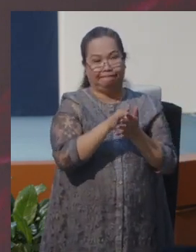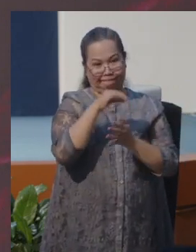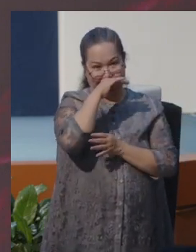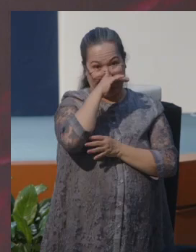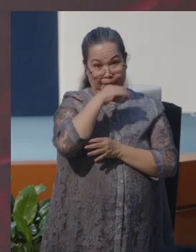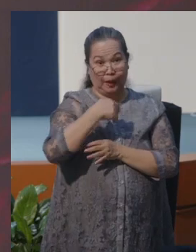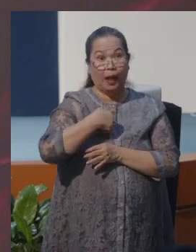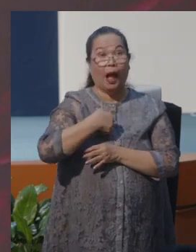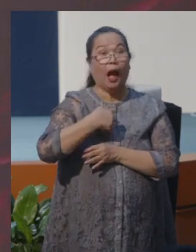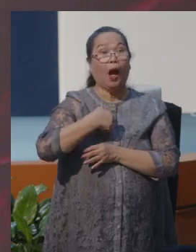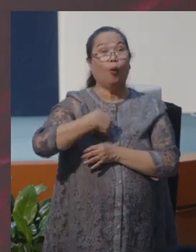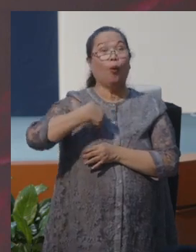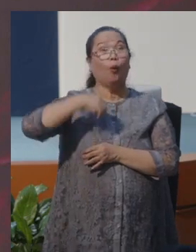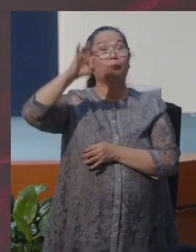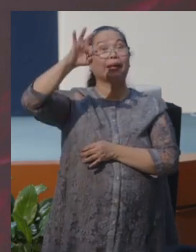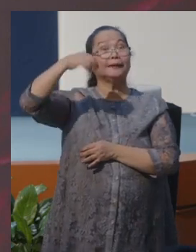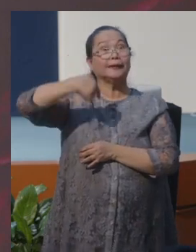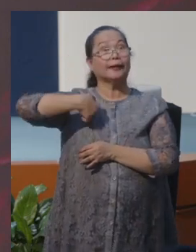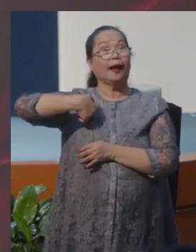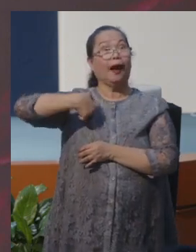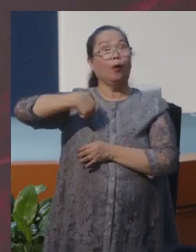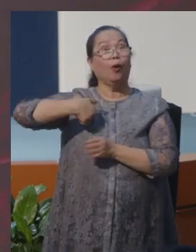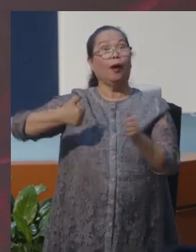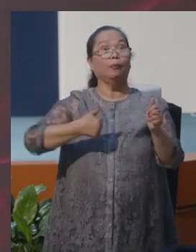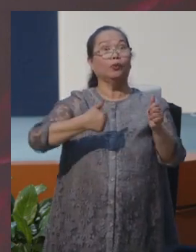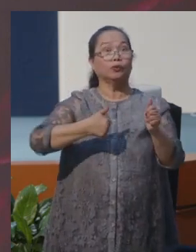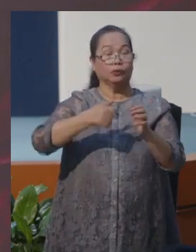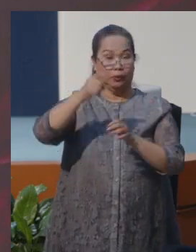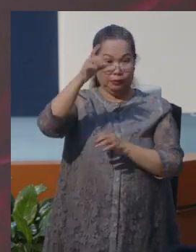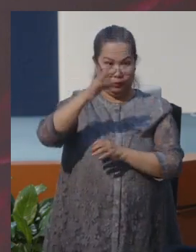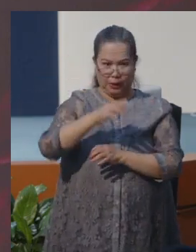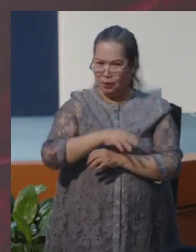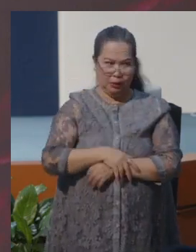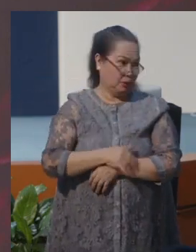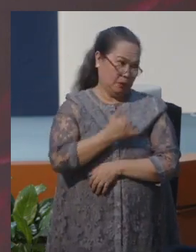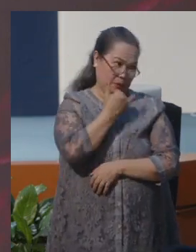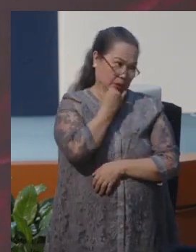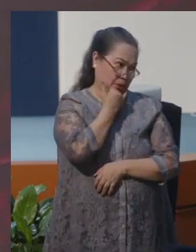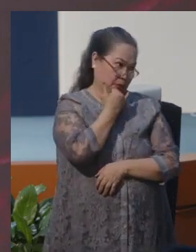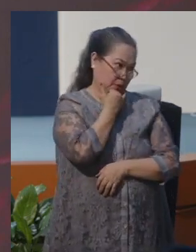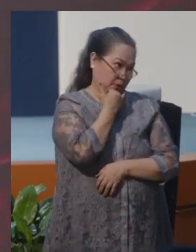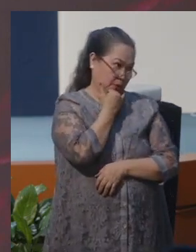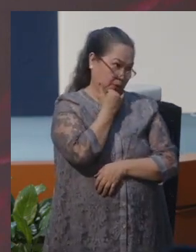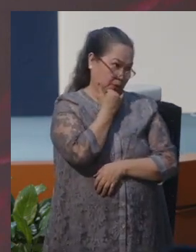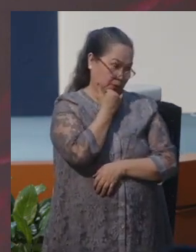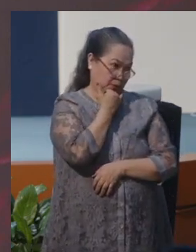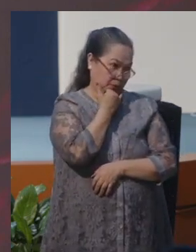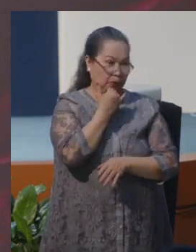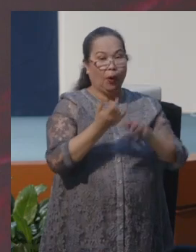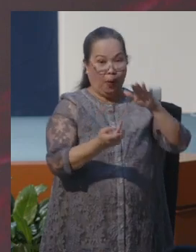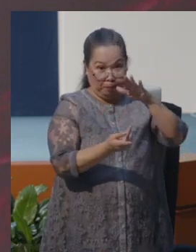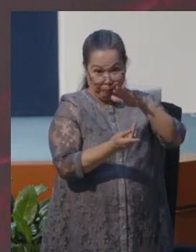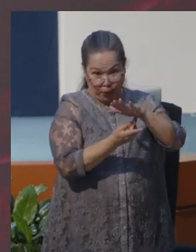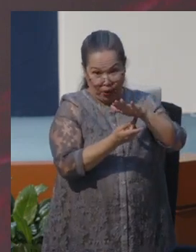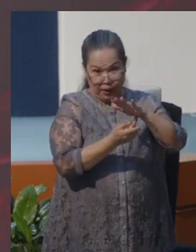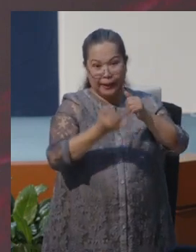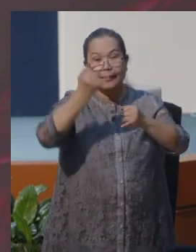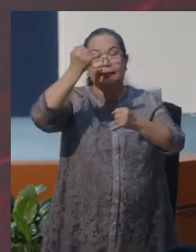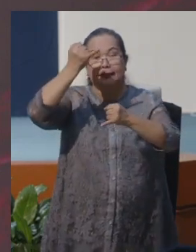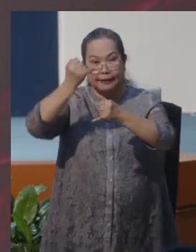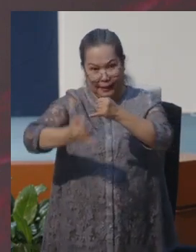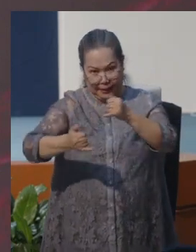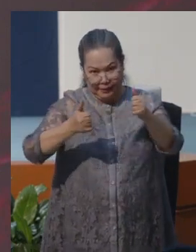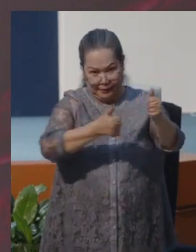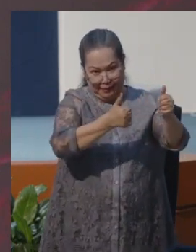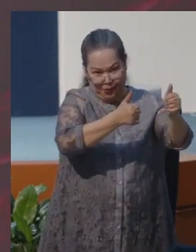kasinungalingan. Mga kapatid, si Pablo po, si Paul, ang last apostle.